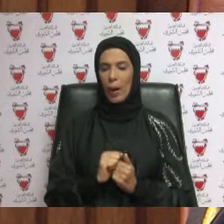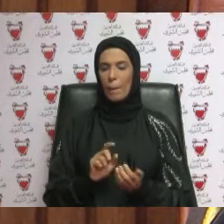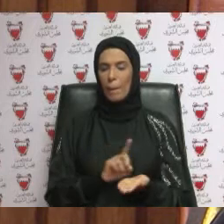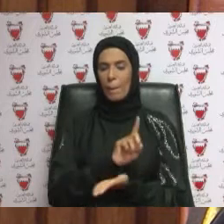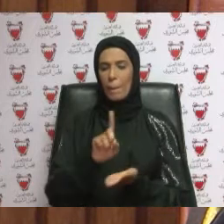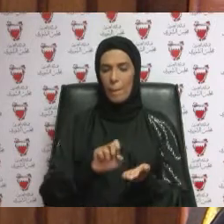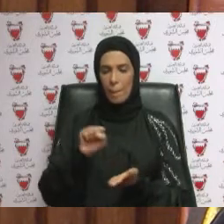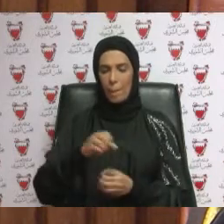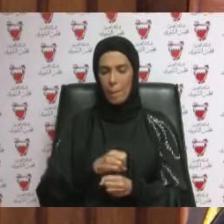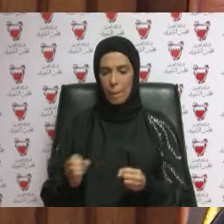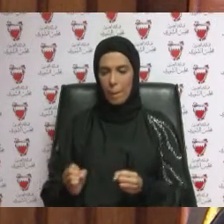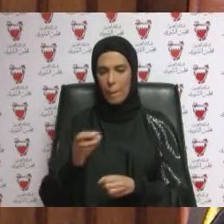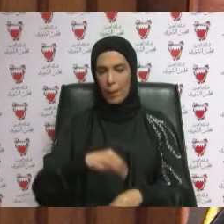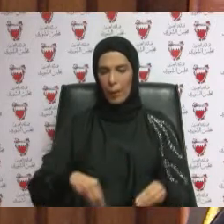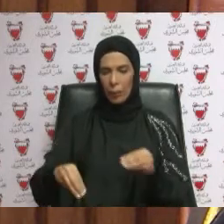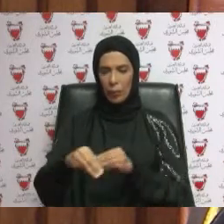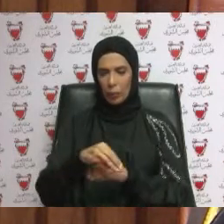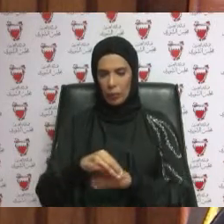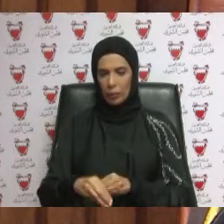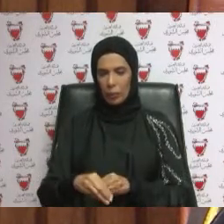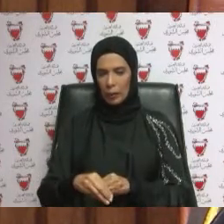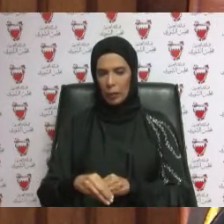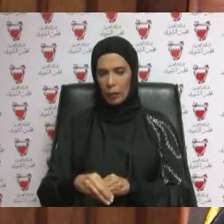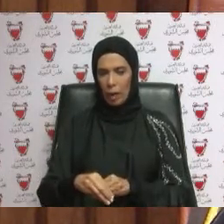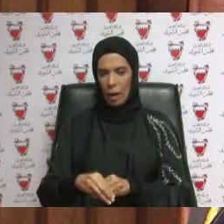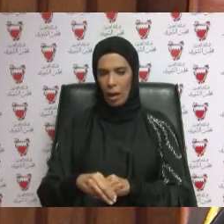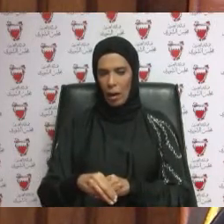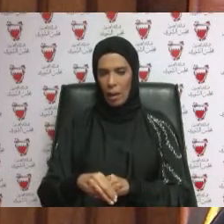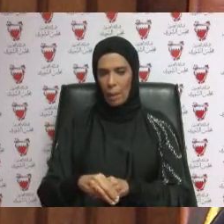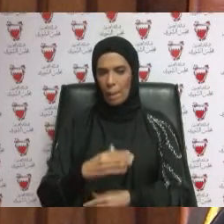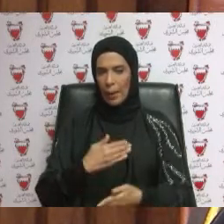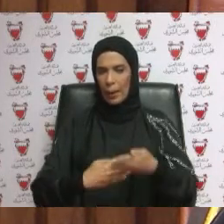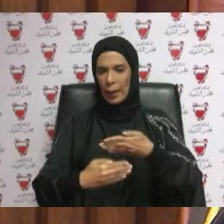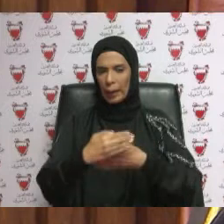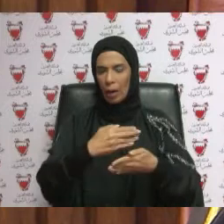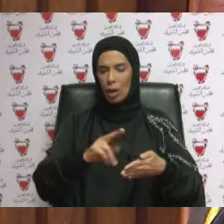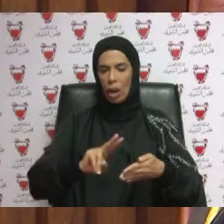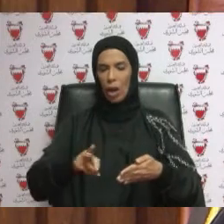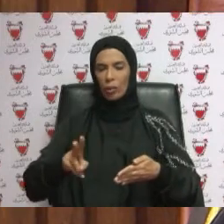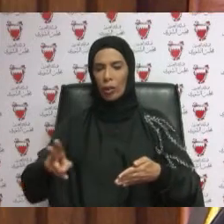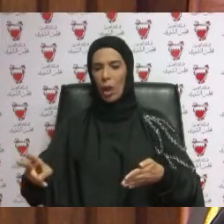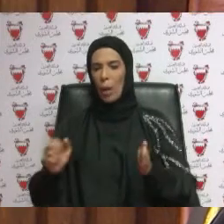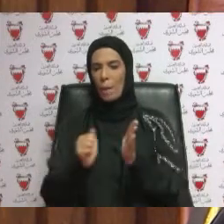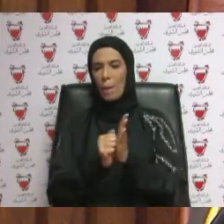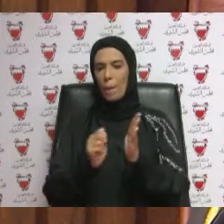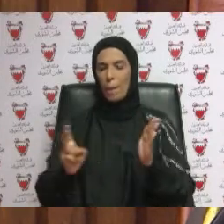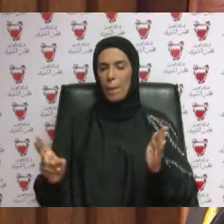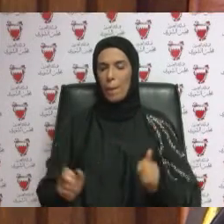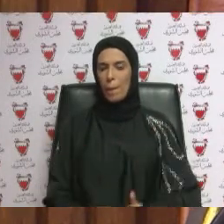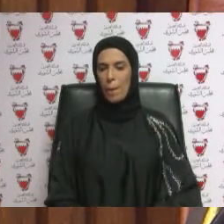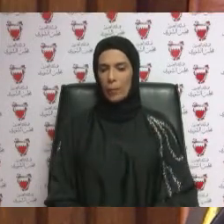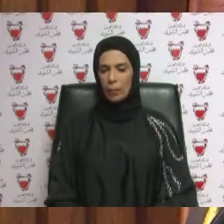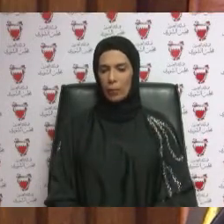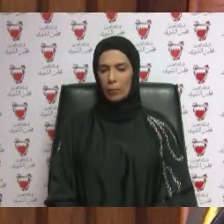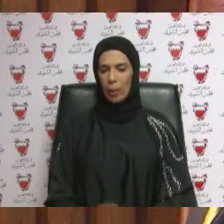والبيئة بشأن مشروع قانون بتعديل بعض أحكام قانون إيجارات العقارات الصادرة بالقانون رقم 27 سنة 2014